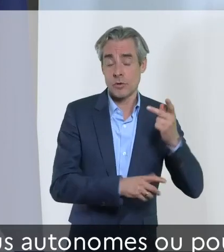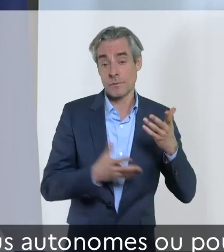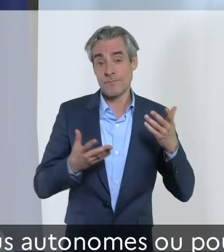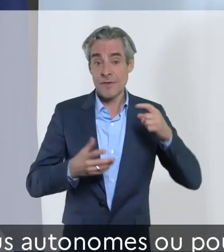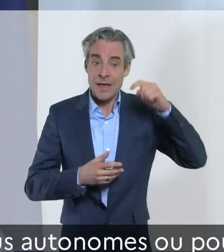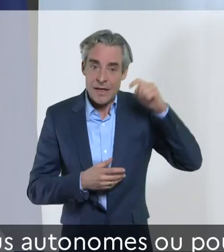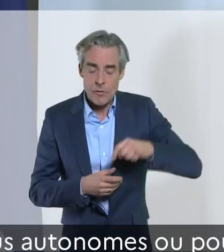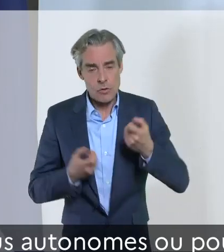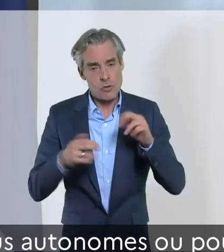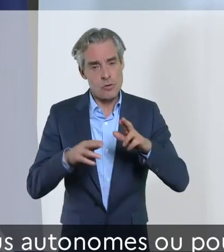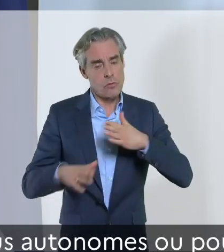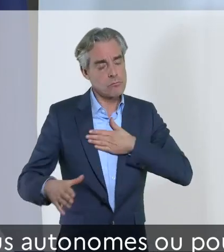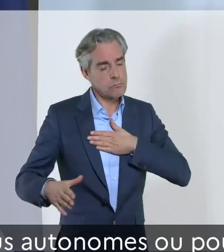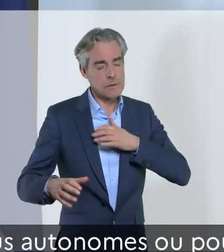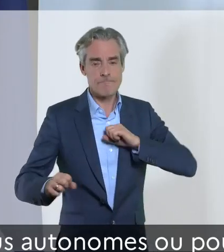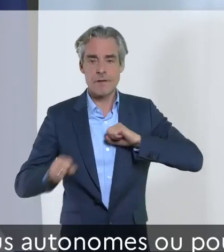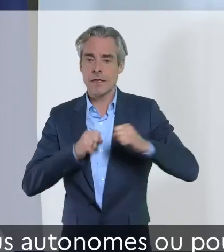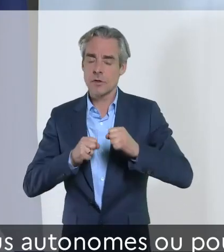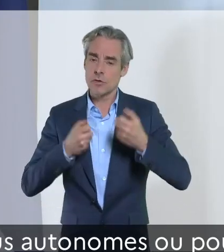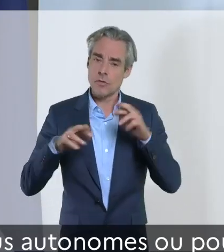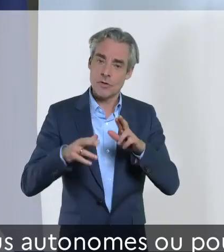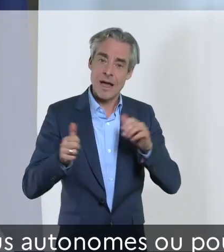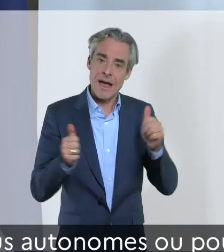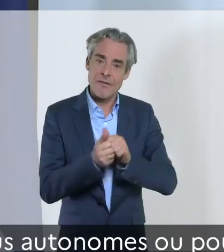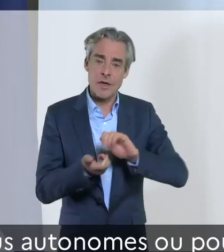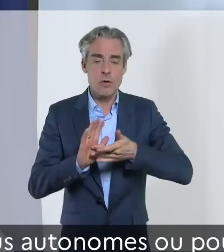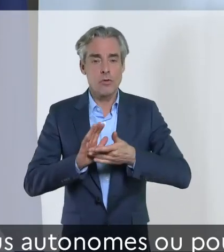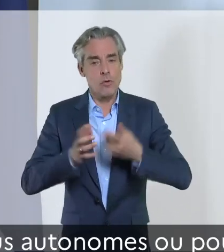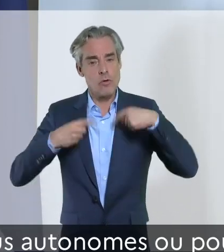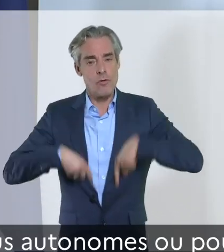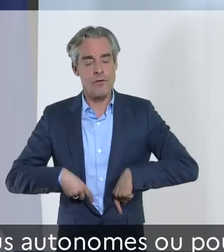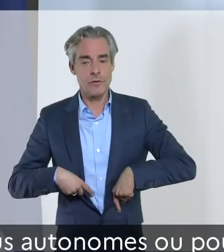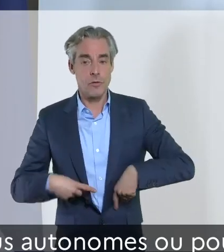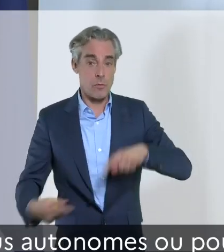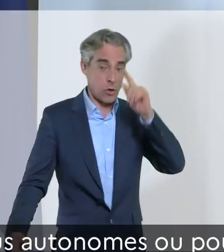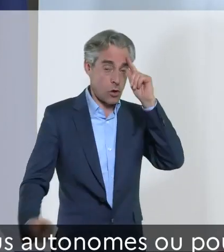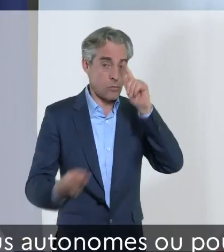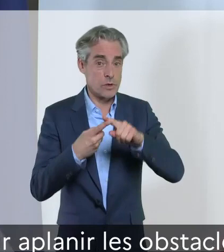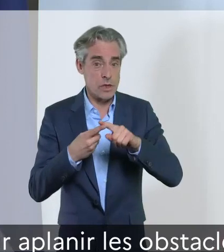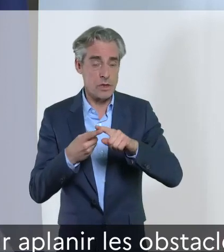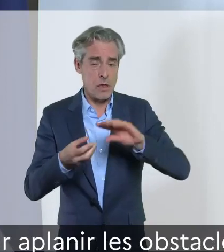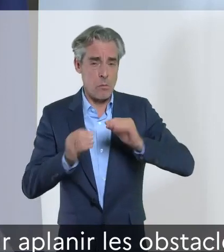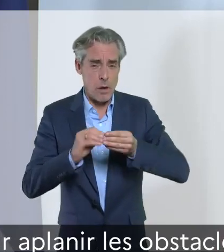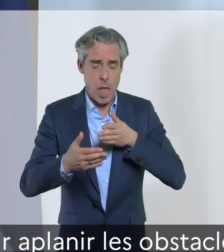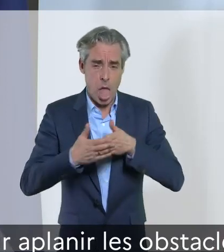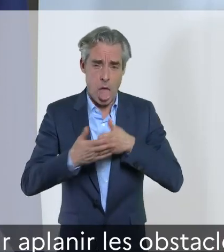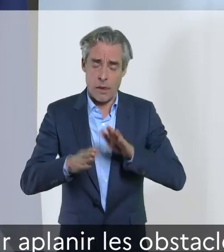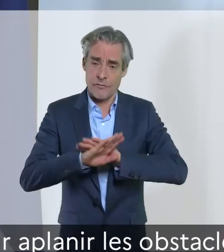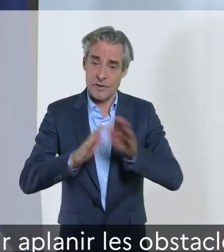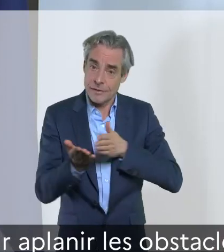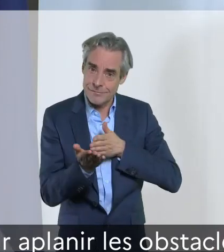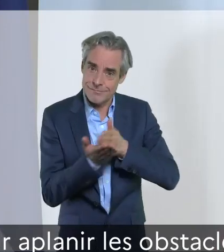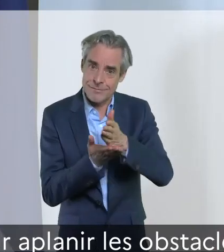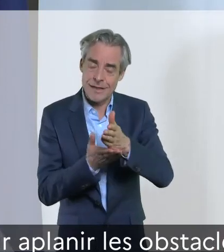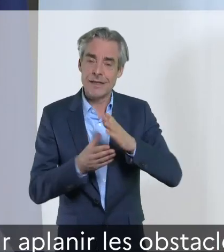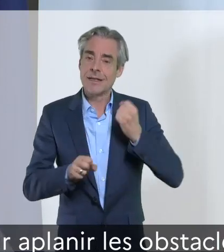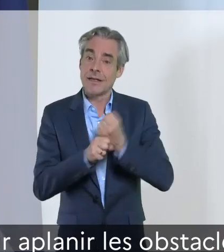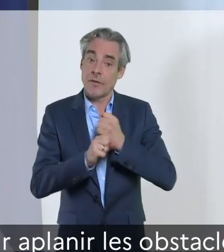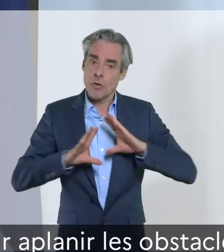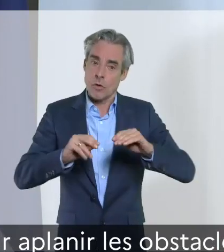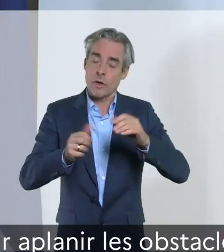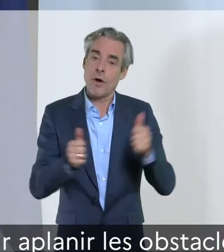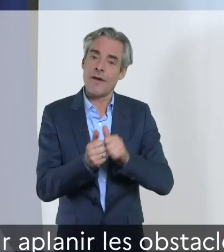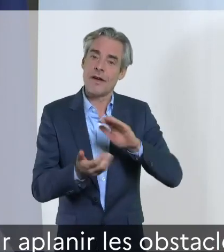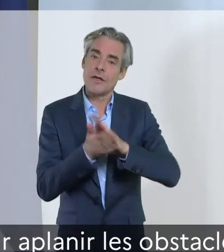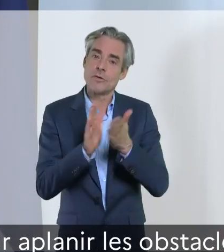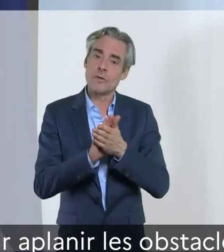vulnérables, soyez sûrs de mon action déterminée avec l'ensemble du gouvernement pour aplanir les obstacles et travailler